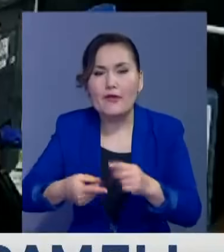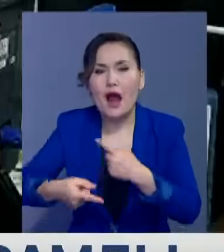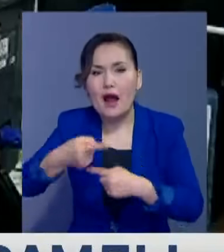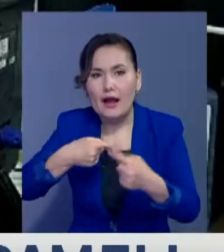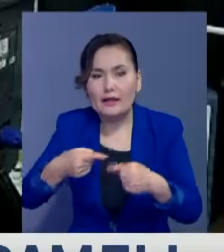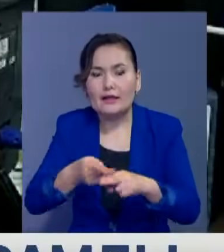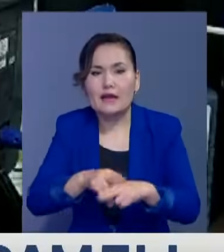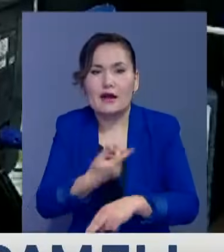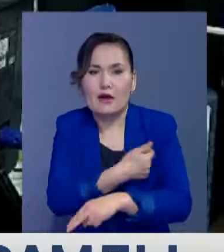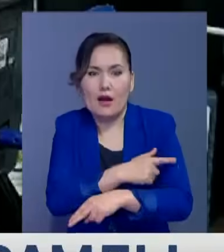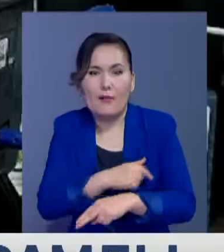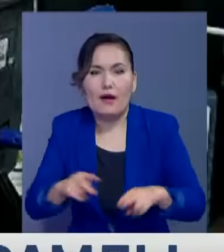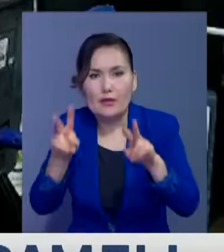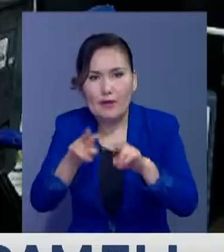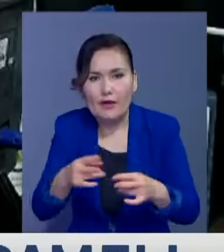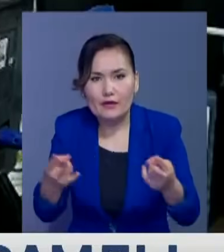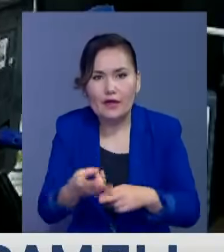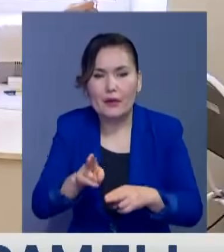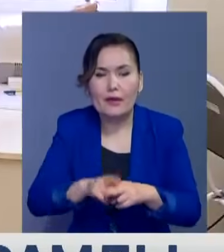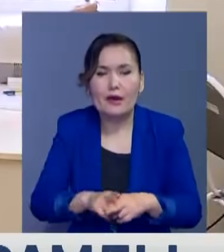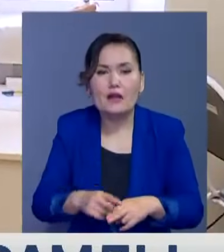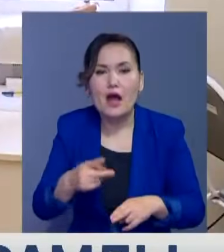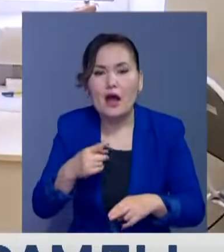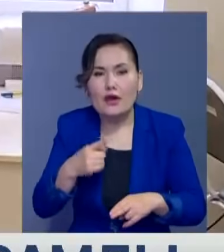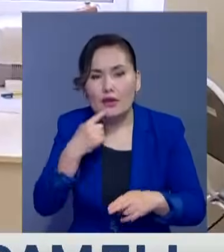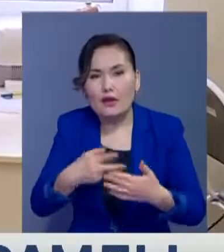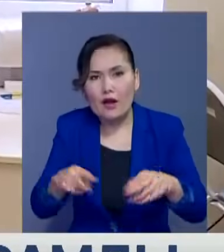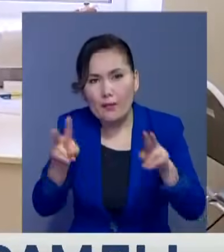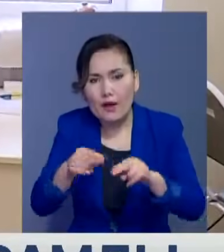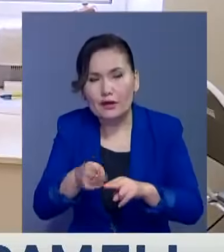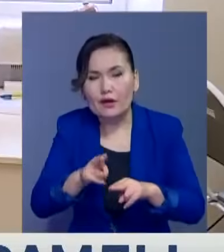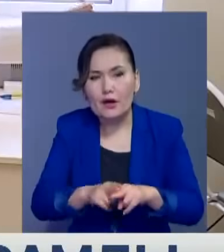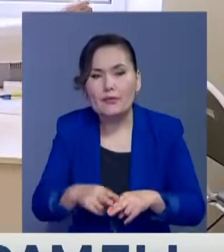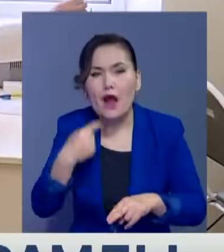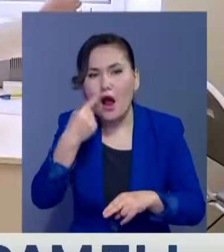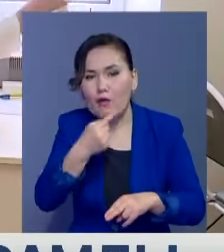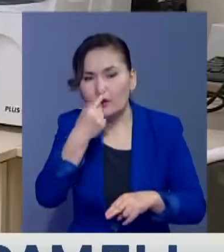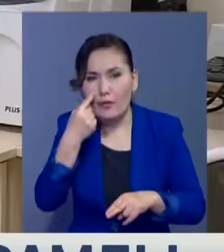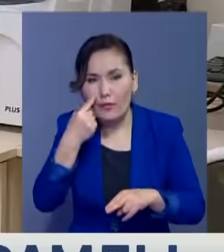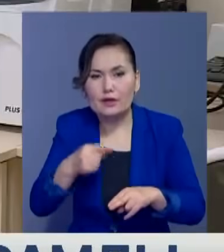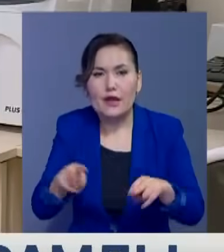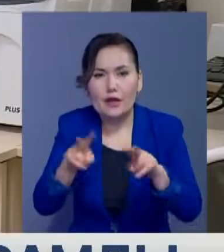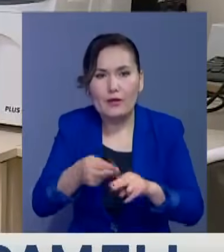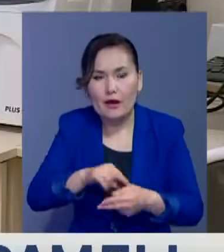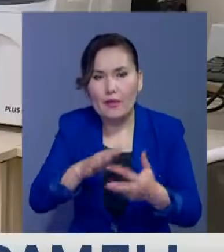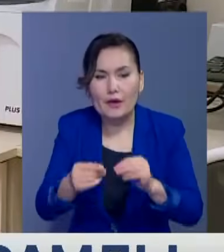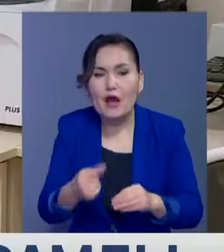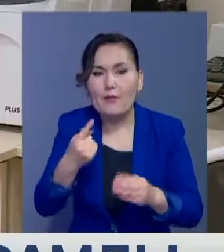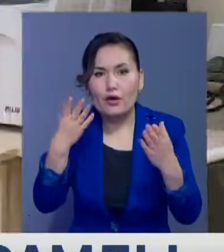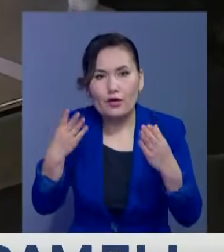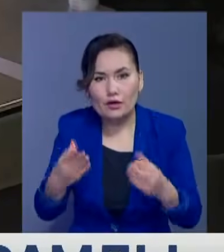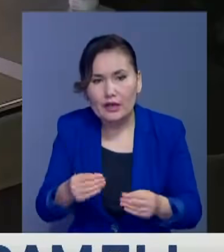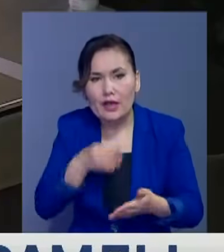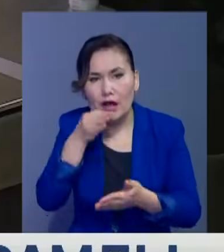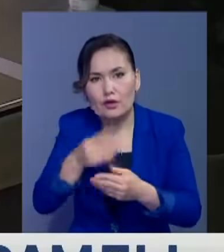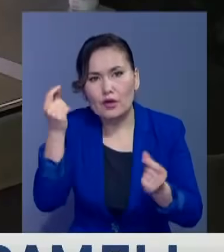қайтадан ақылы тестілеуден өту керек. Айта кетсек, тест кезінде ауыз бен мұрыннан сынама алынады, нәтижесі бір күннен кейін белгілі